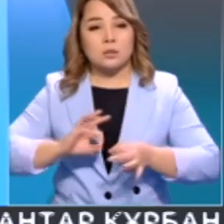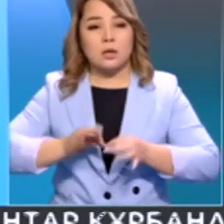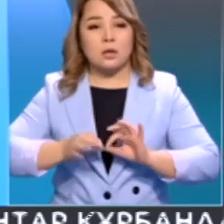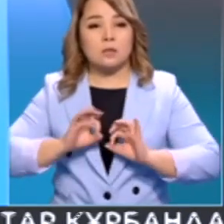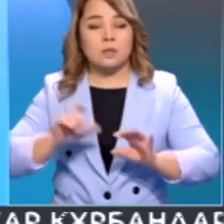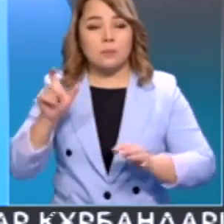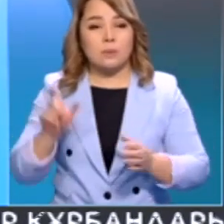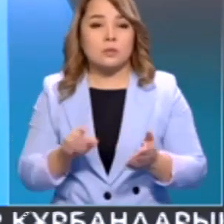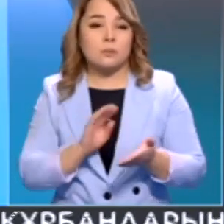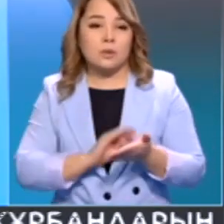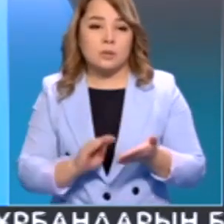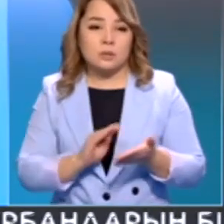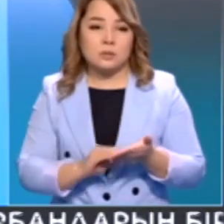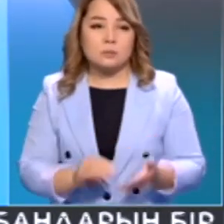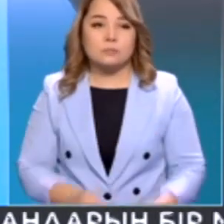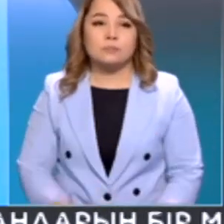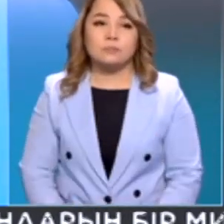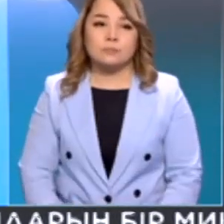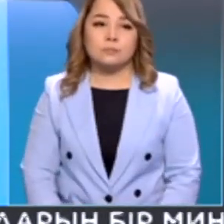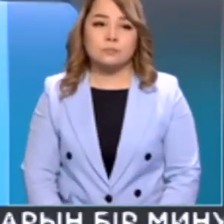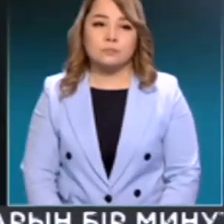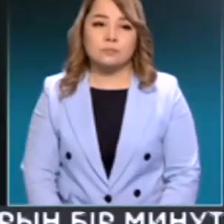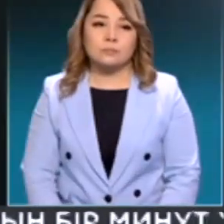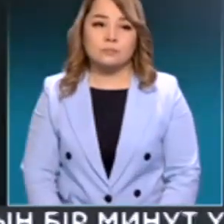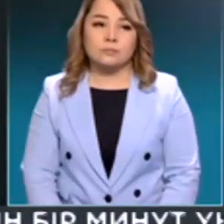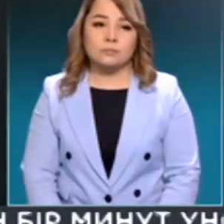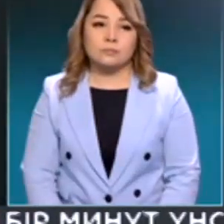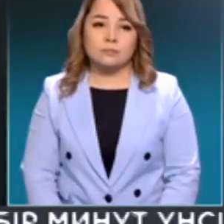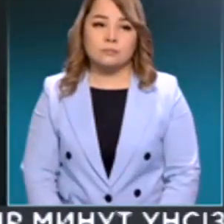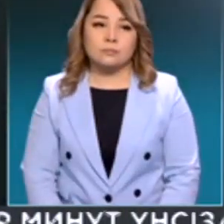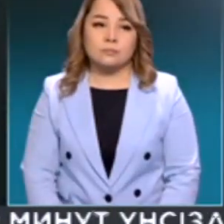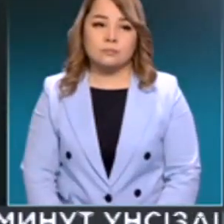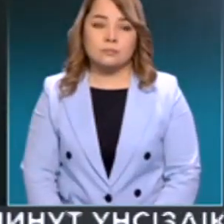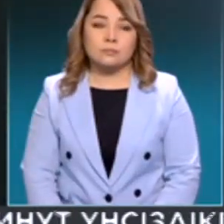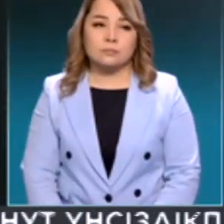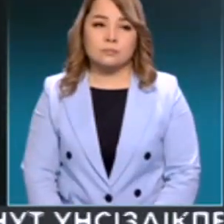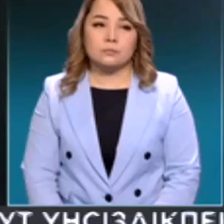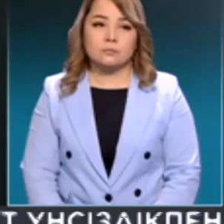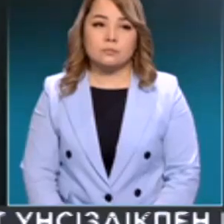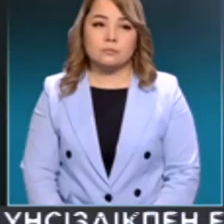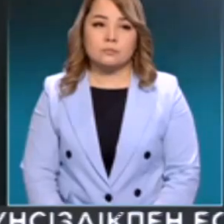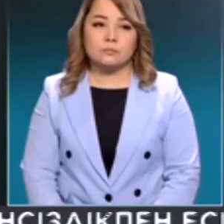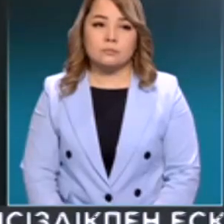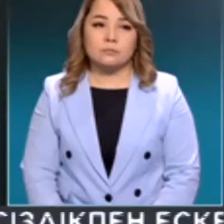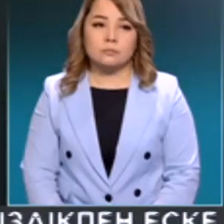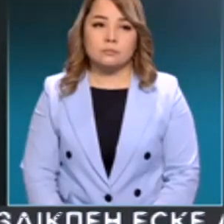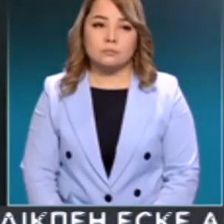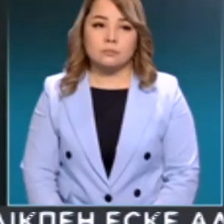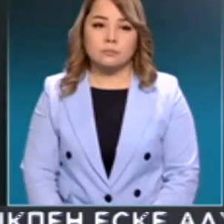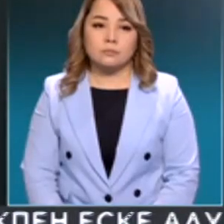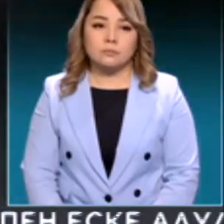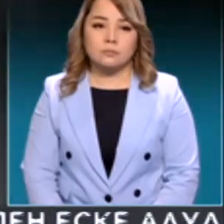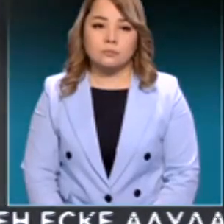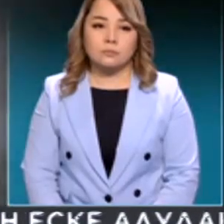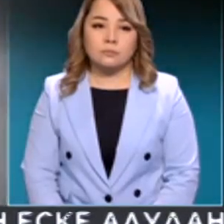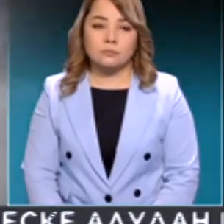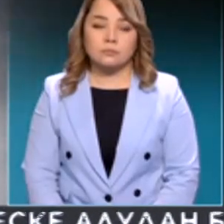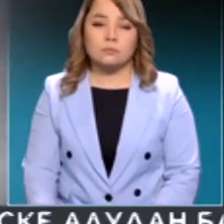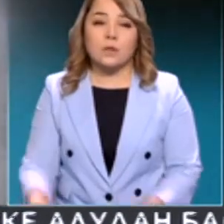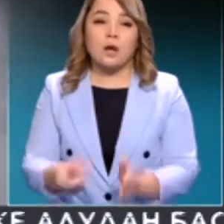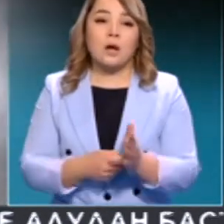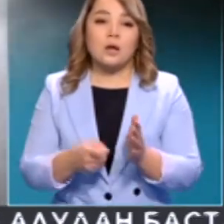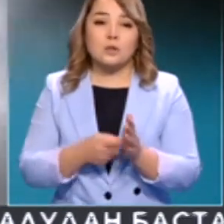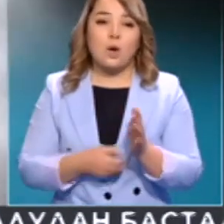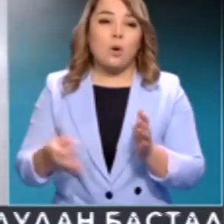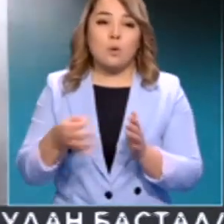Нұрланұлы рет-ретімен баяндайды. Спасли нас, мы же шли пешком, бросили машину. Қарағанды